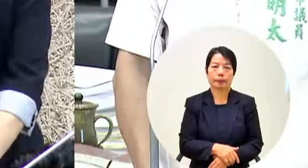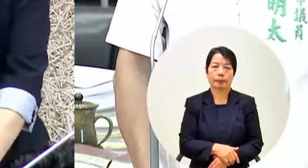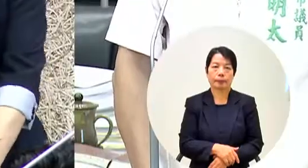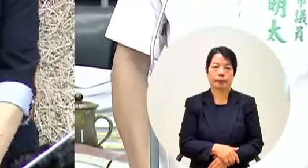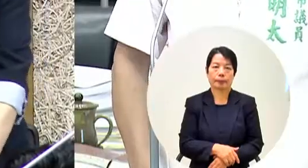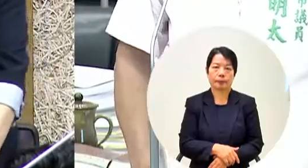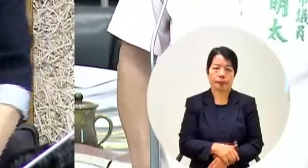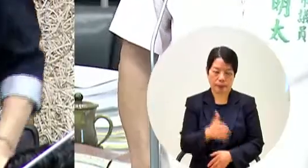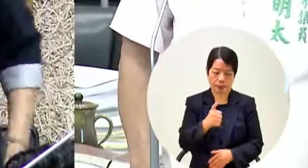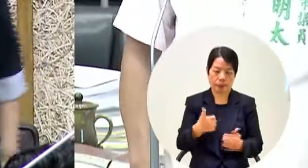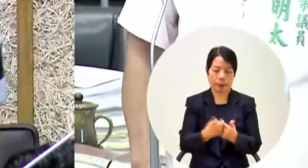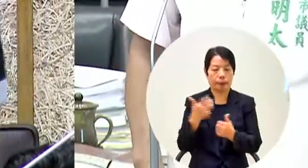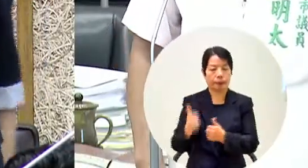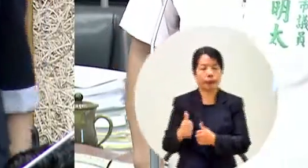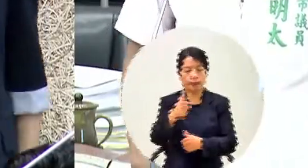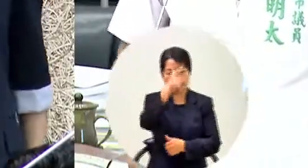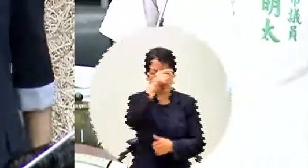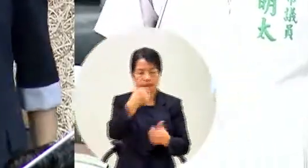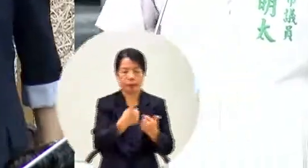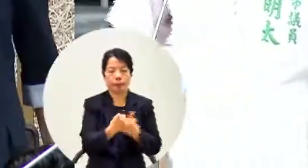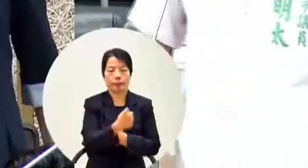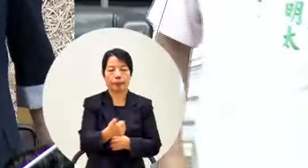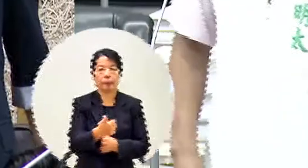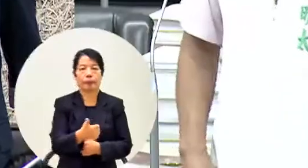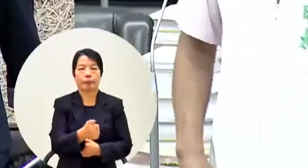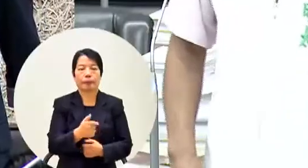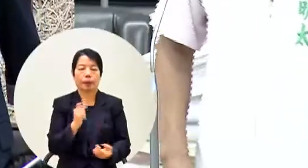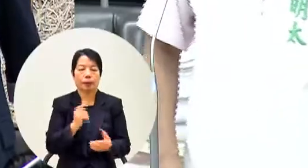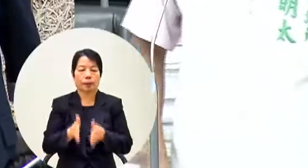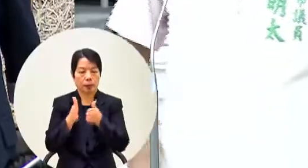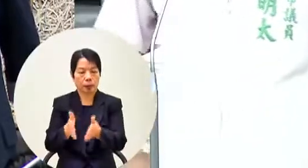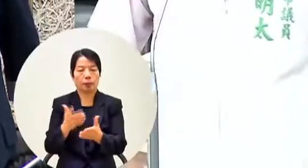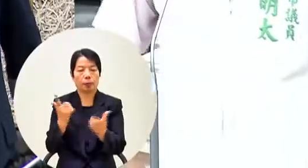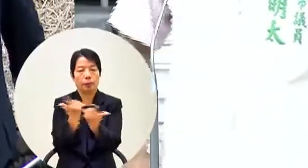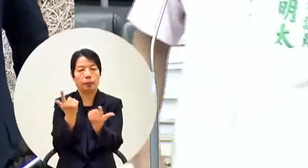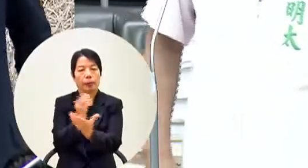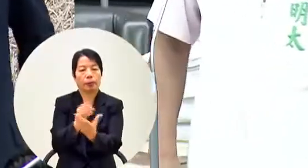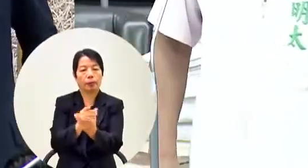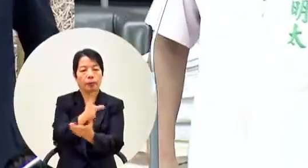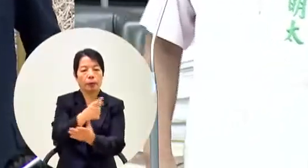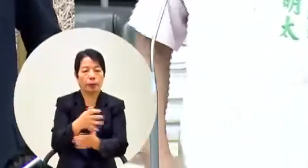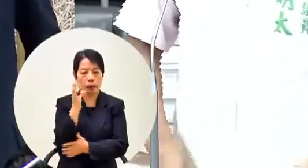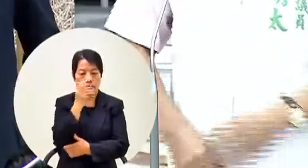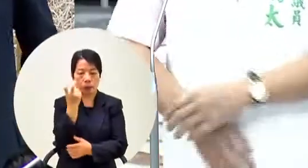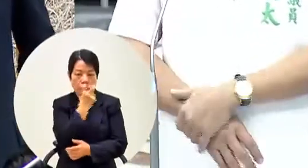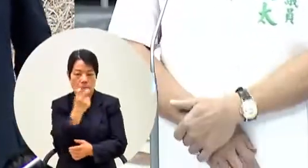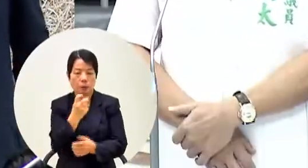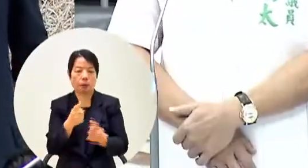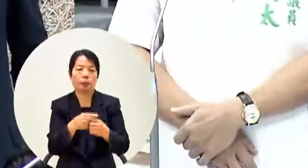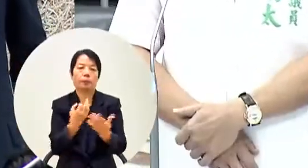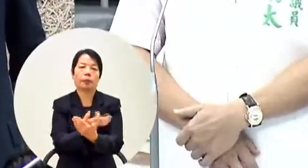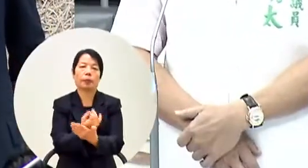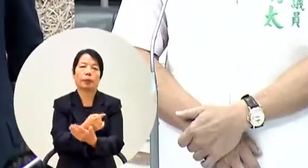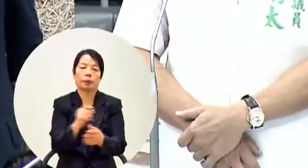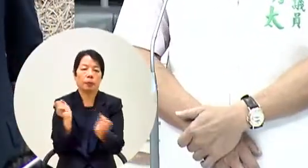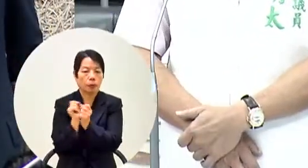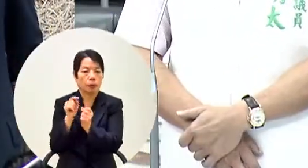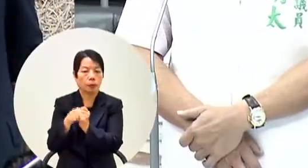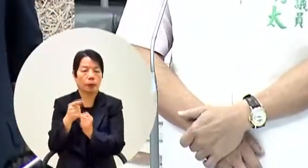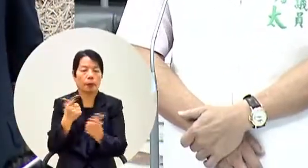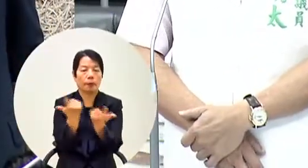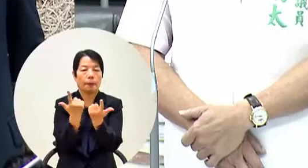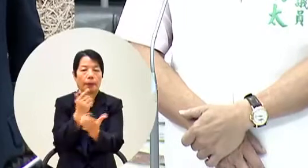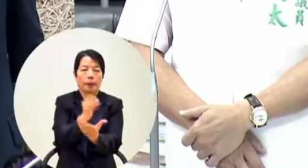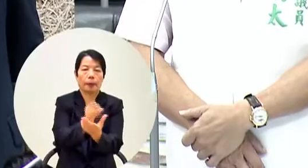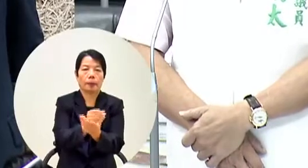谢谢局长，谢谢黄议员哈。针对北谷那个稽查能力不足的部分呢，哈。我们最近在北谷有成立，就